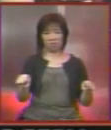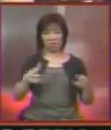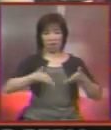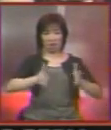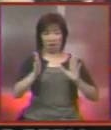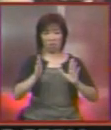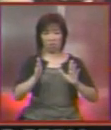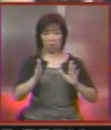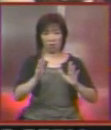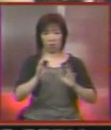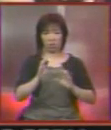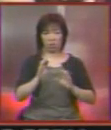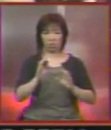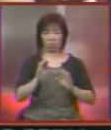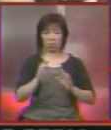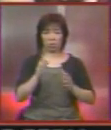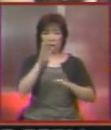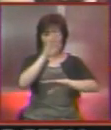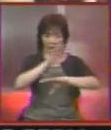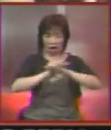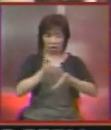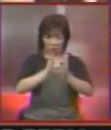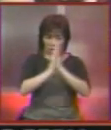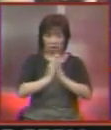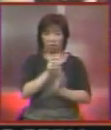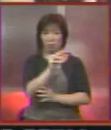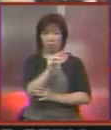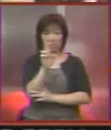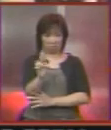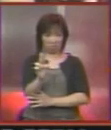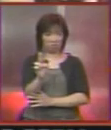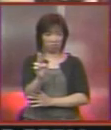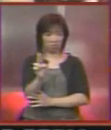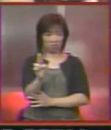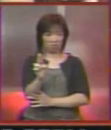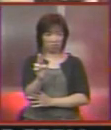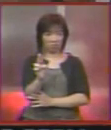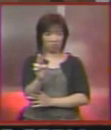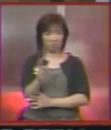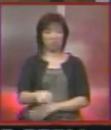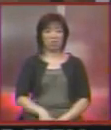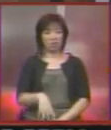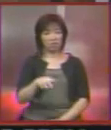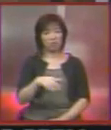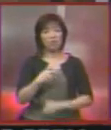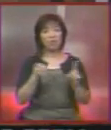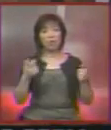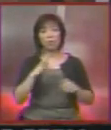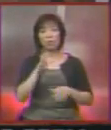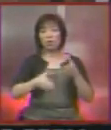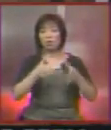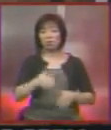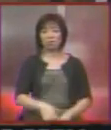allowed to seek a reconsideration of a ruling of the court. It is